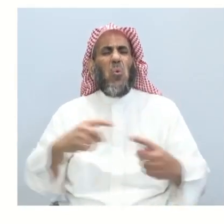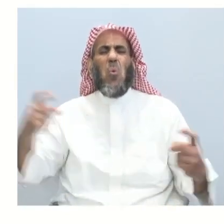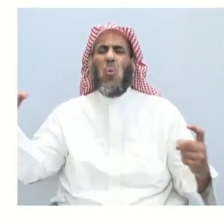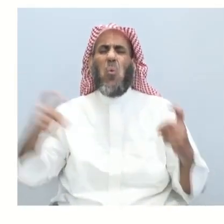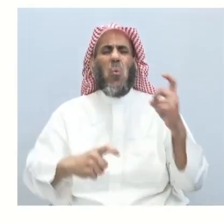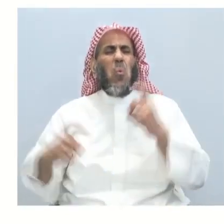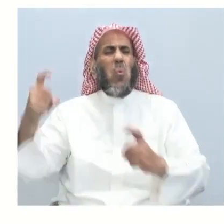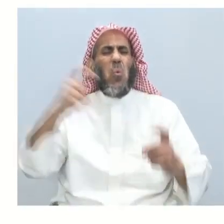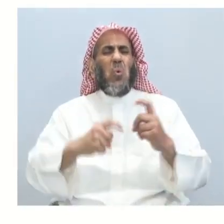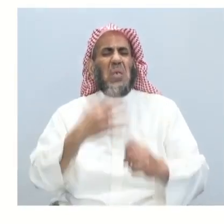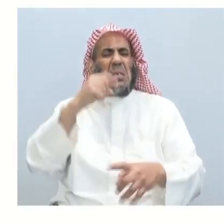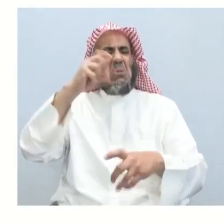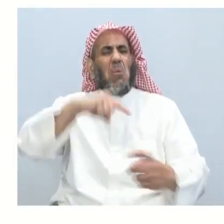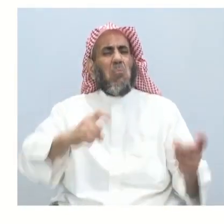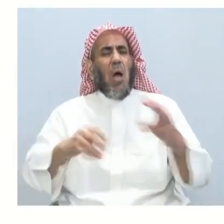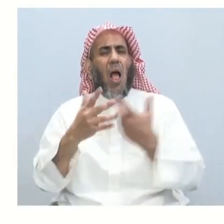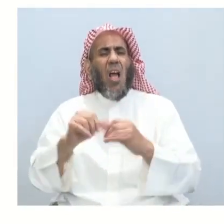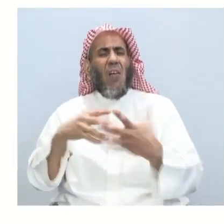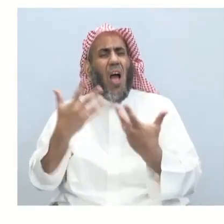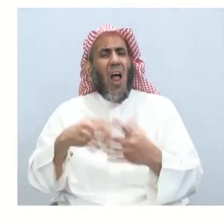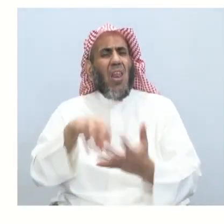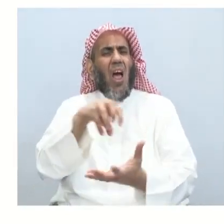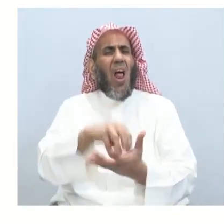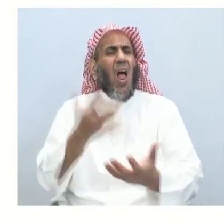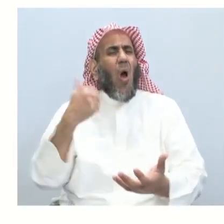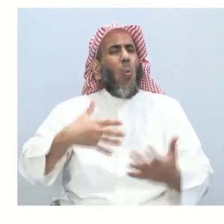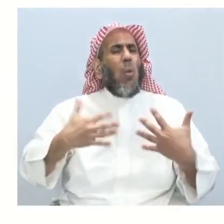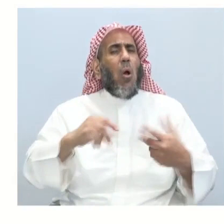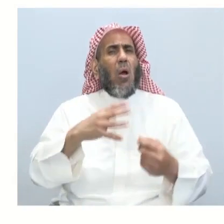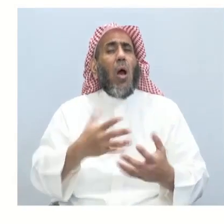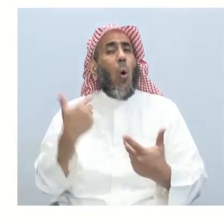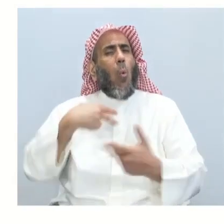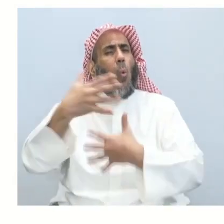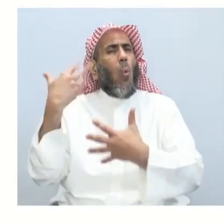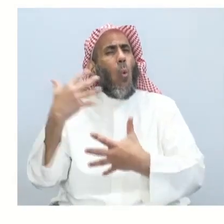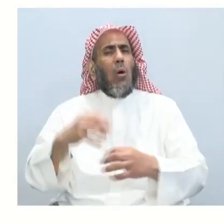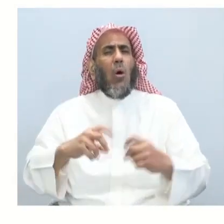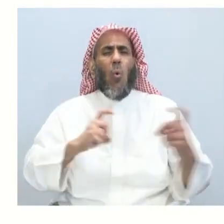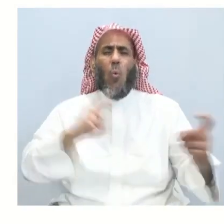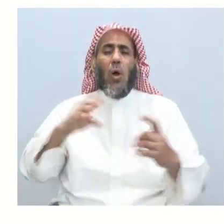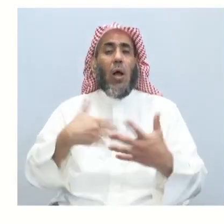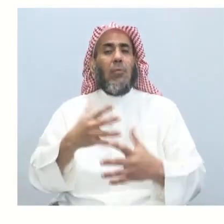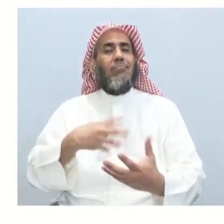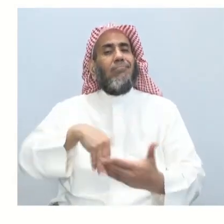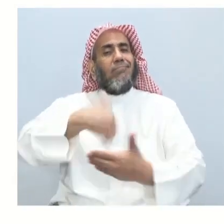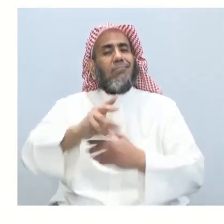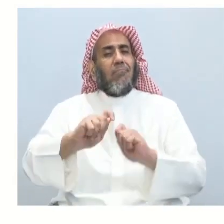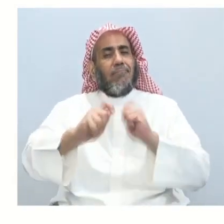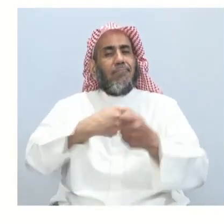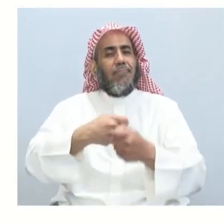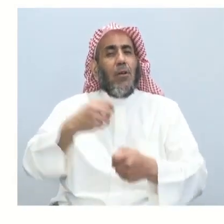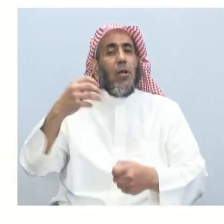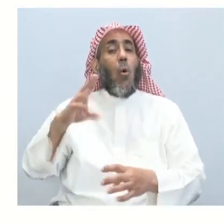يتبارى فيه الدم المهدور تحدث عن كيف ان الحرم اصبح امنا والناس في في عمرتهم او في فريضتهم في حجهم